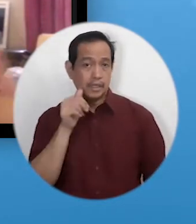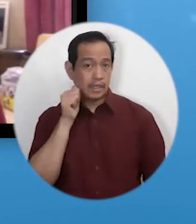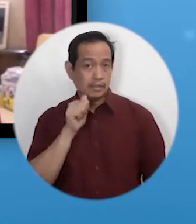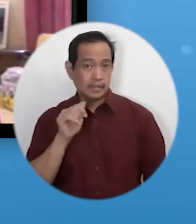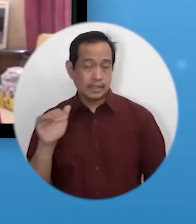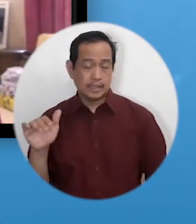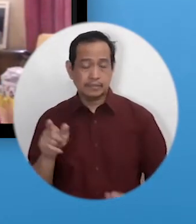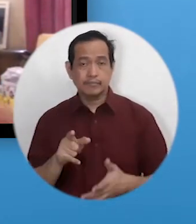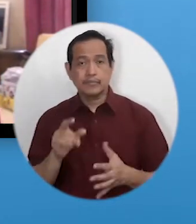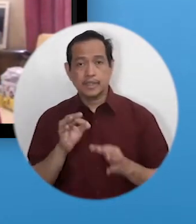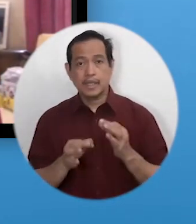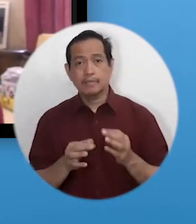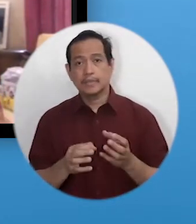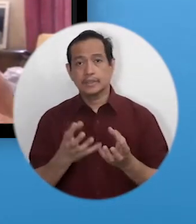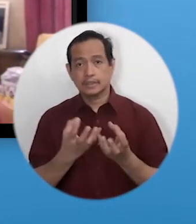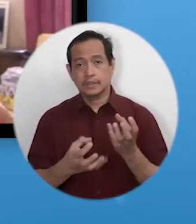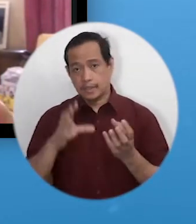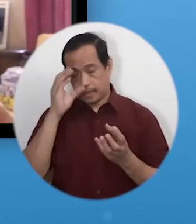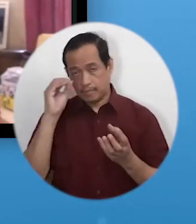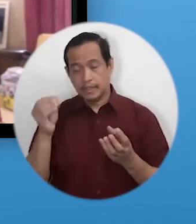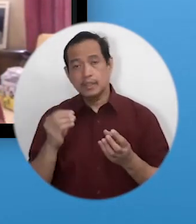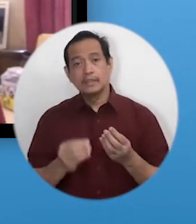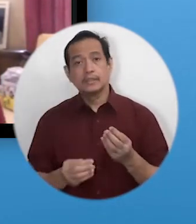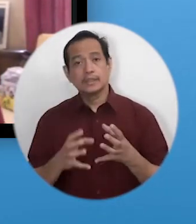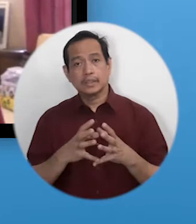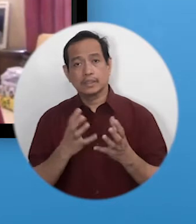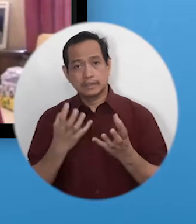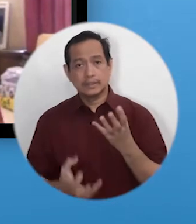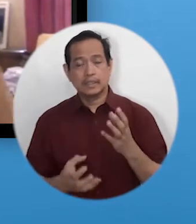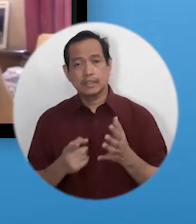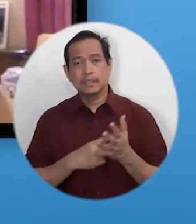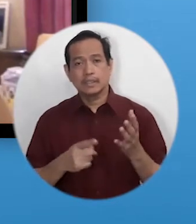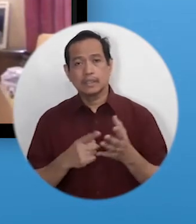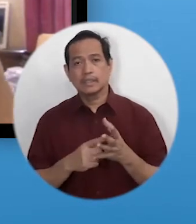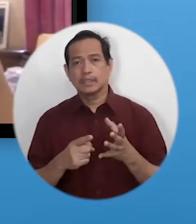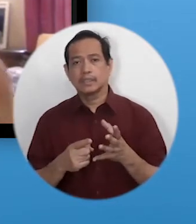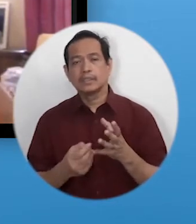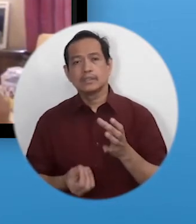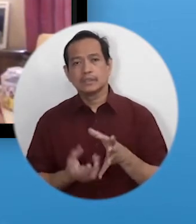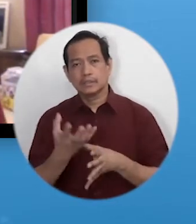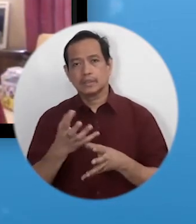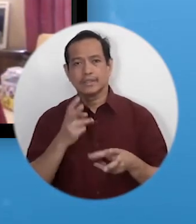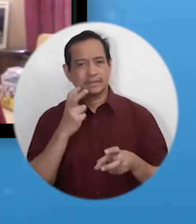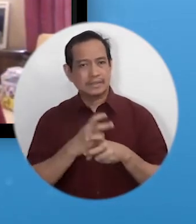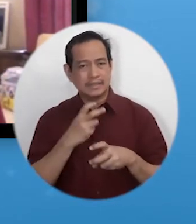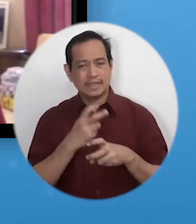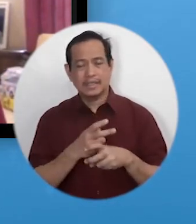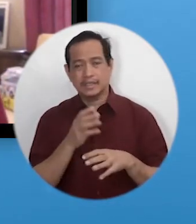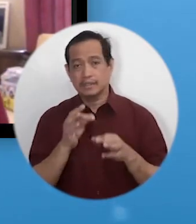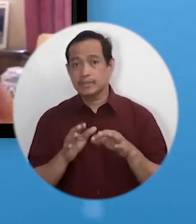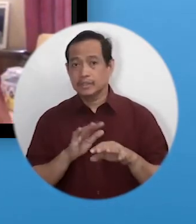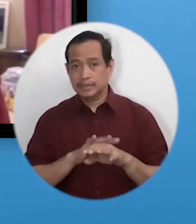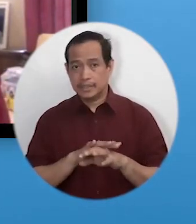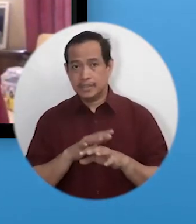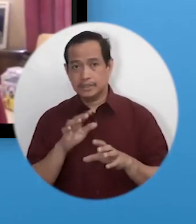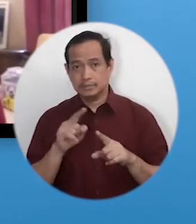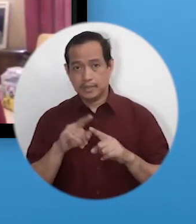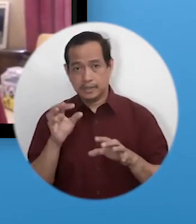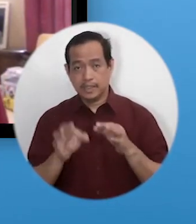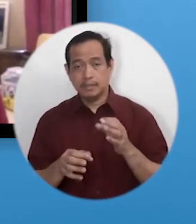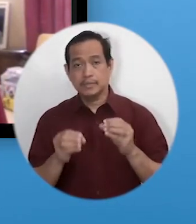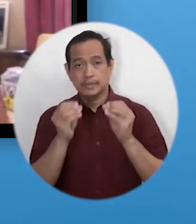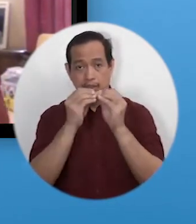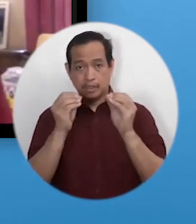nasa itlog ng lalaki, pwede ito mamaga at lumaki at pwede ito matigas kapag hawakan. Pero